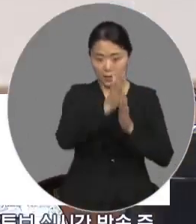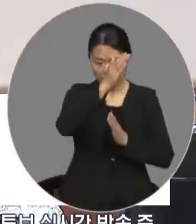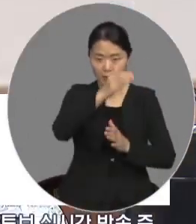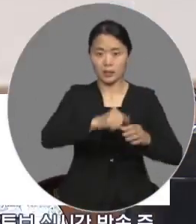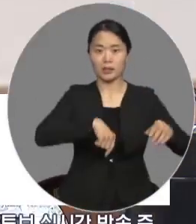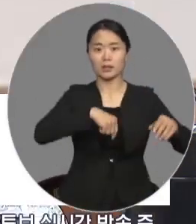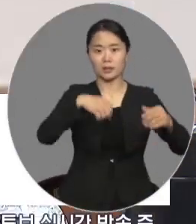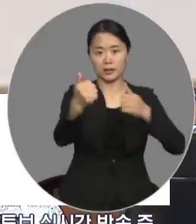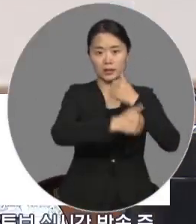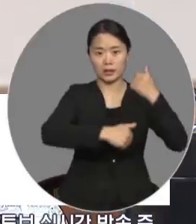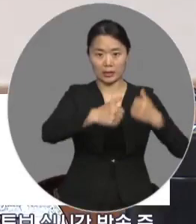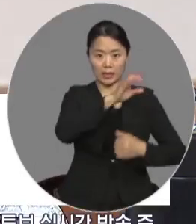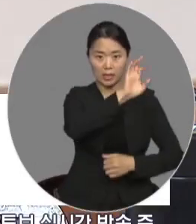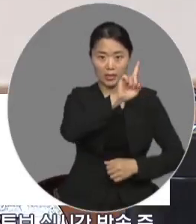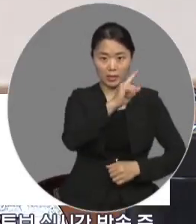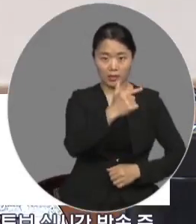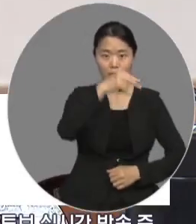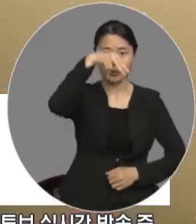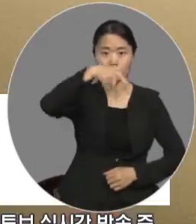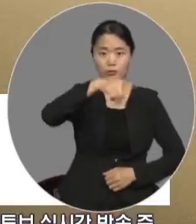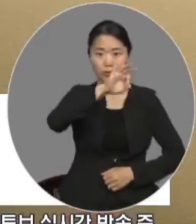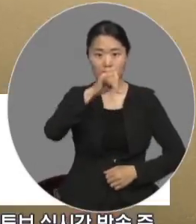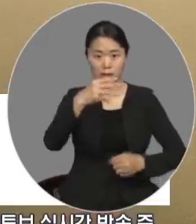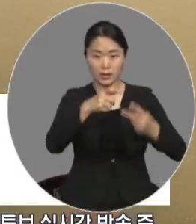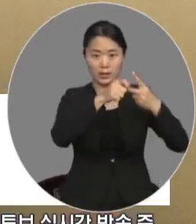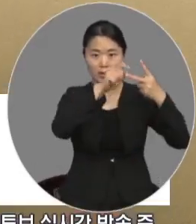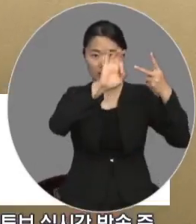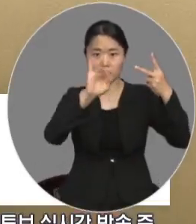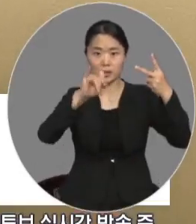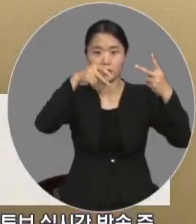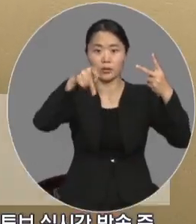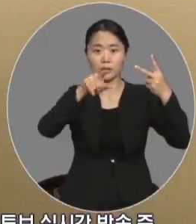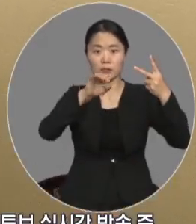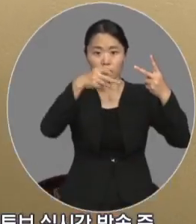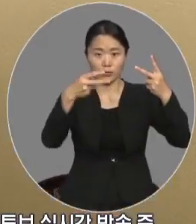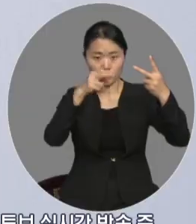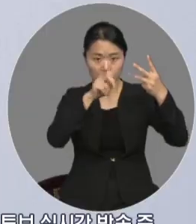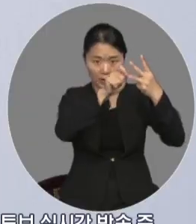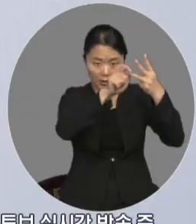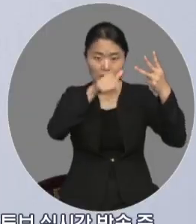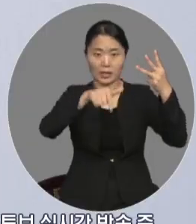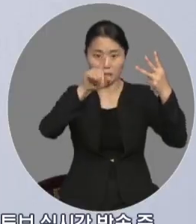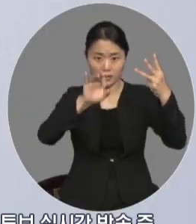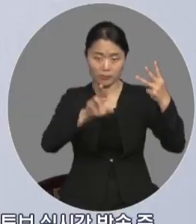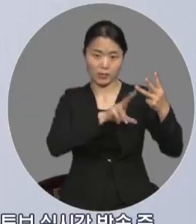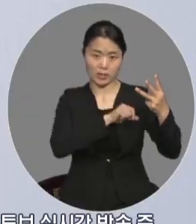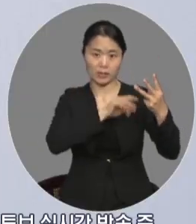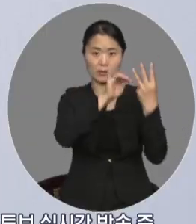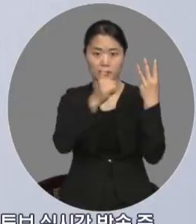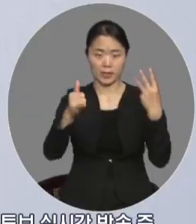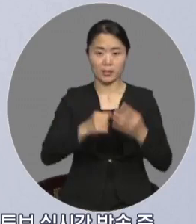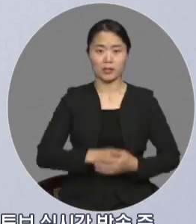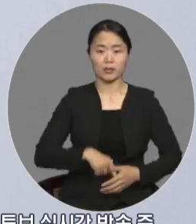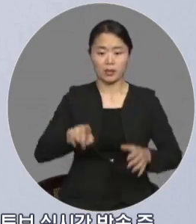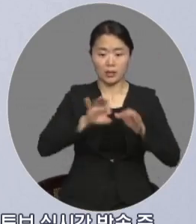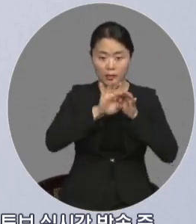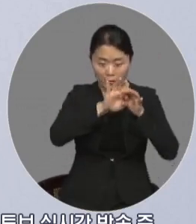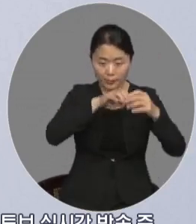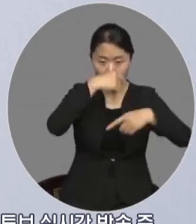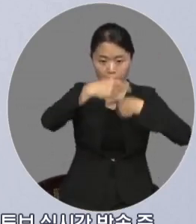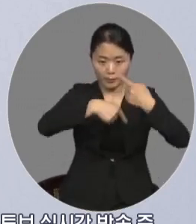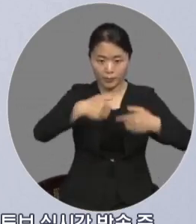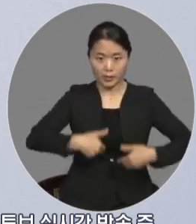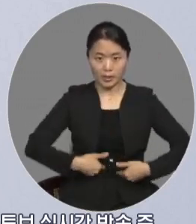현재 안수일, 이성용, 강대길 의원까지 3파전입니다. 전후반기 형평성을 고려해 교체가